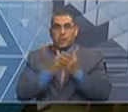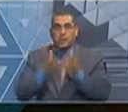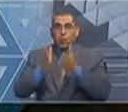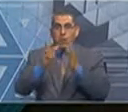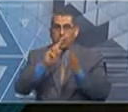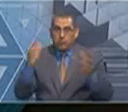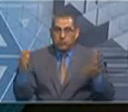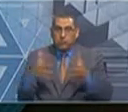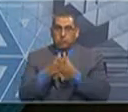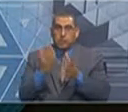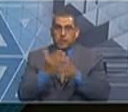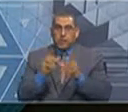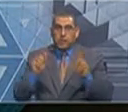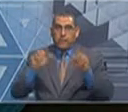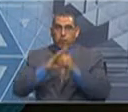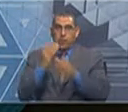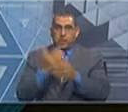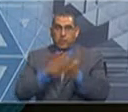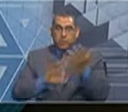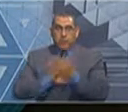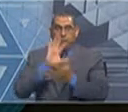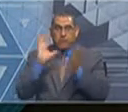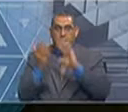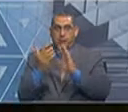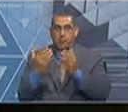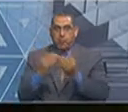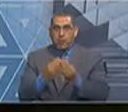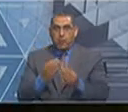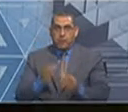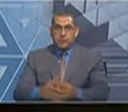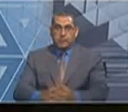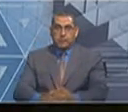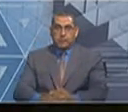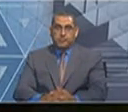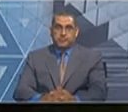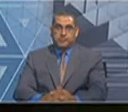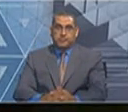الأحادية في مواجهة الأزمات الدولية.